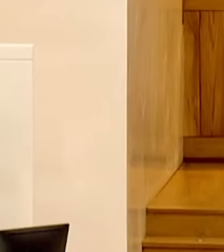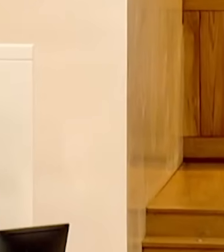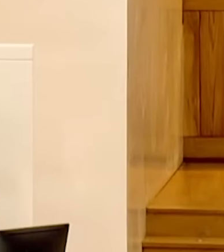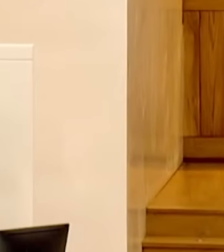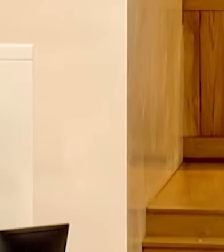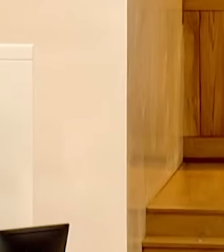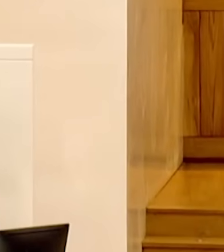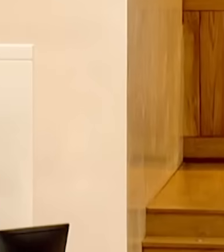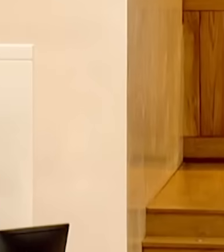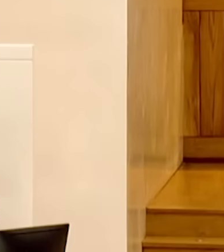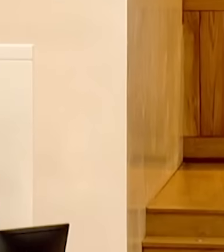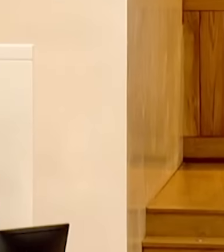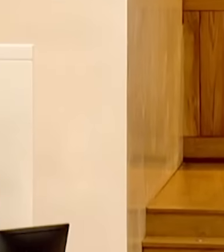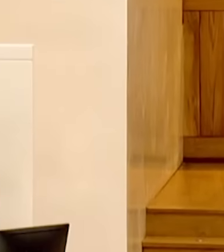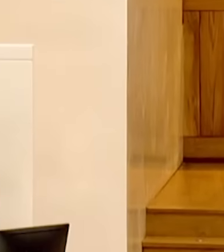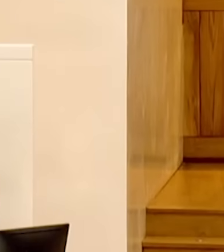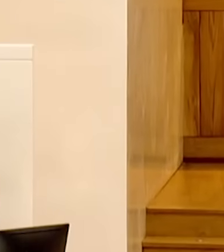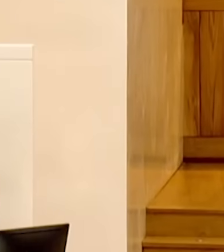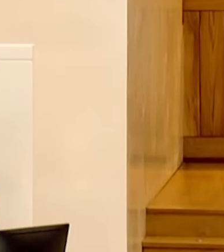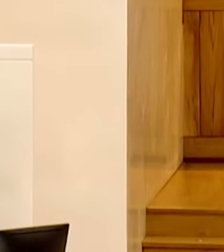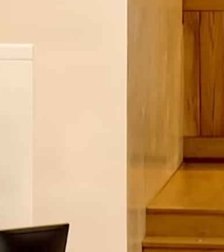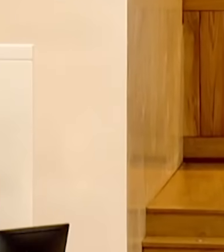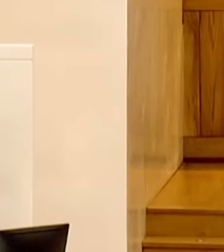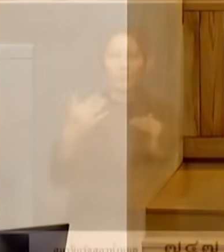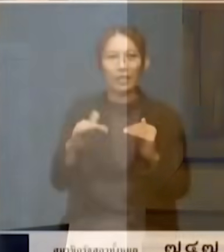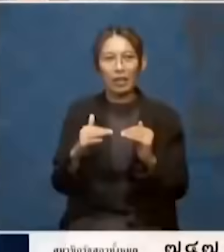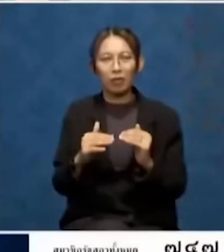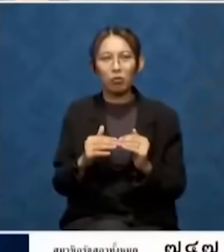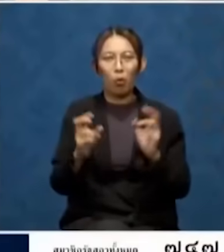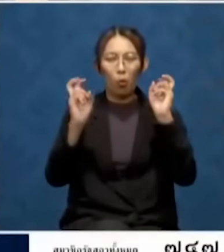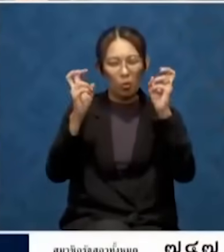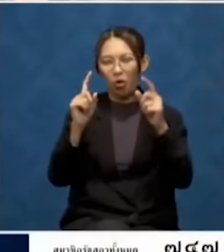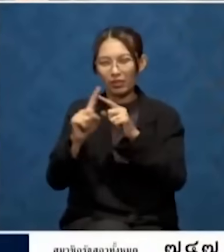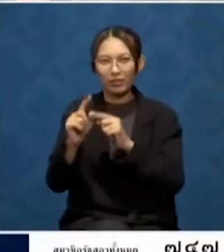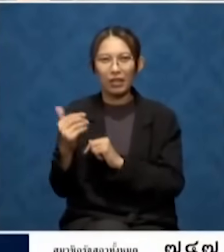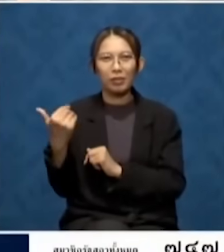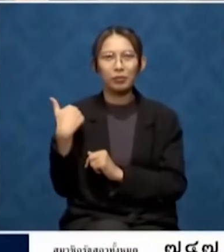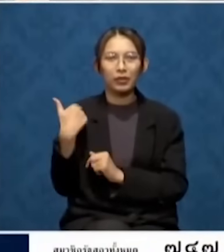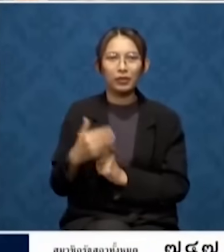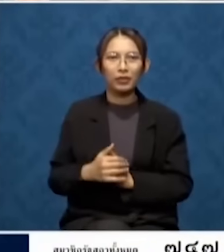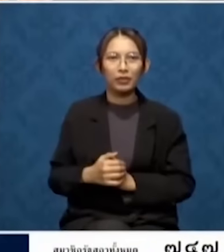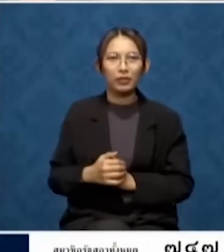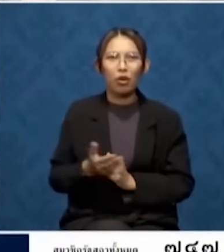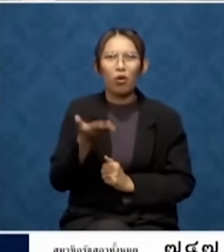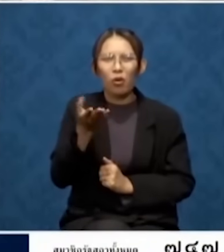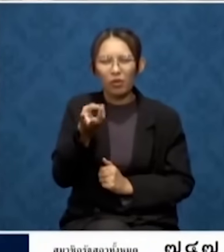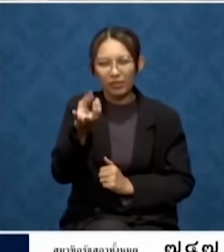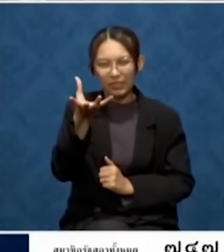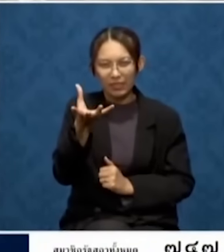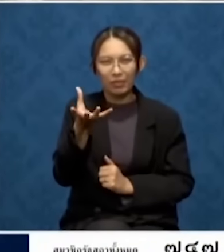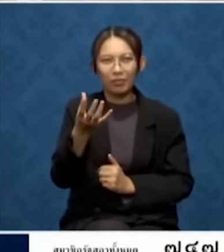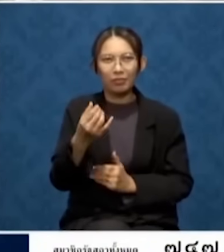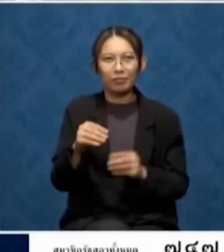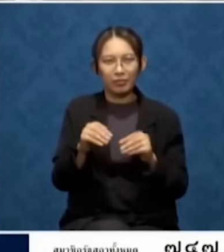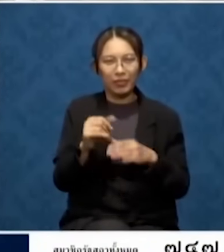พูดแล้วและคิดว่าคุณได้ใช้สิทธิ์ประท้วงในหลายประเด็นแล้วผมอนุญาตได้แค่นี้ครับ ขอแค่นิดเดียวครับท่านให้เสร็จเดี๋ยวจะเข้า